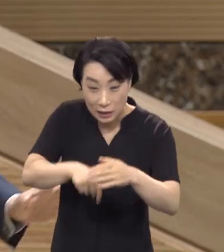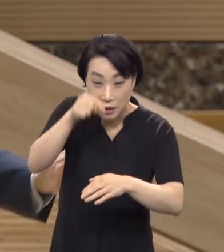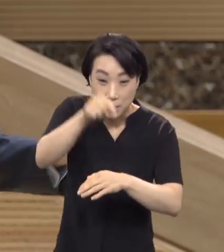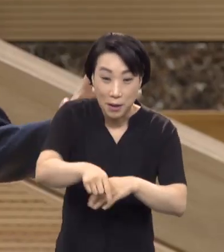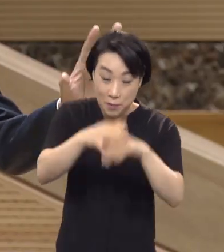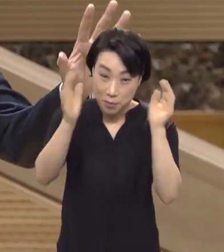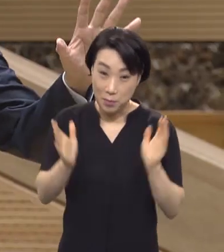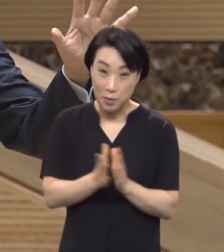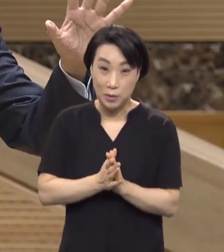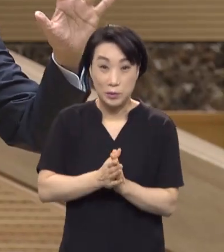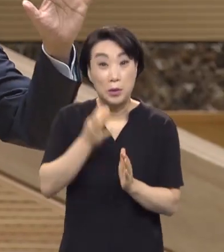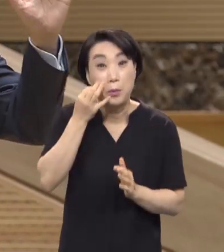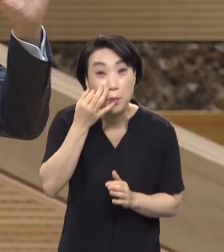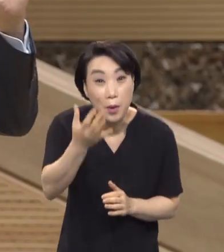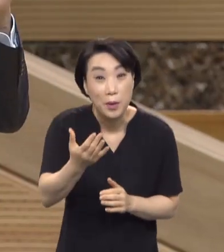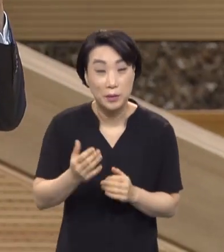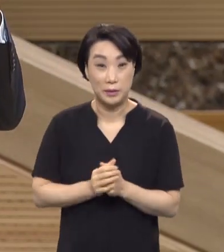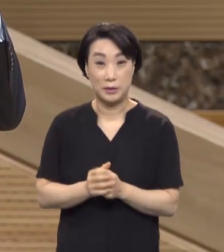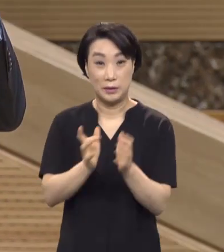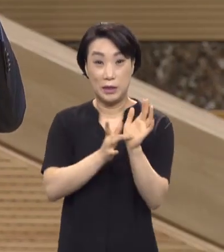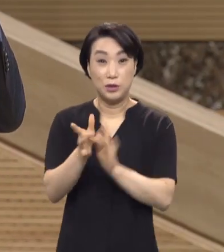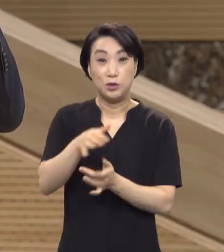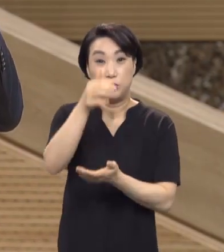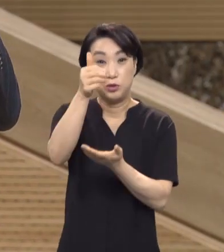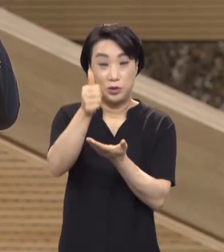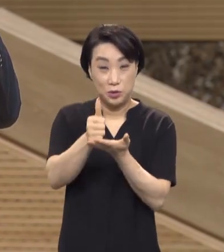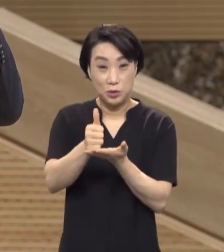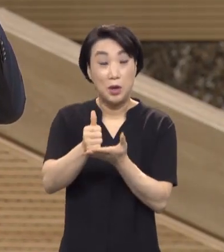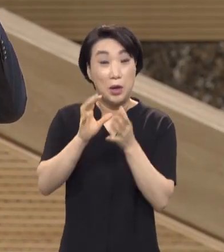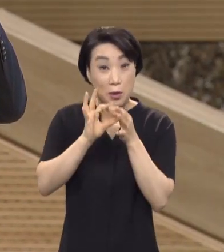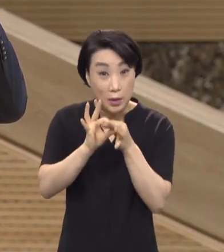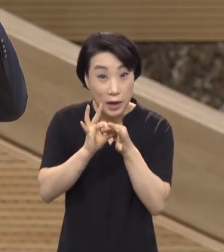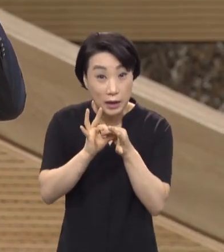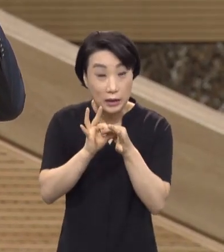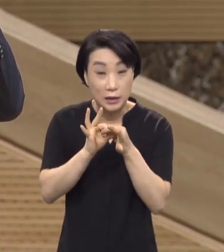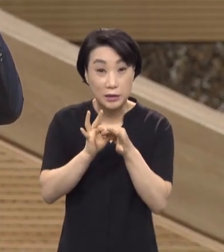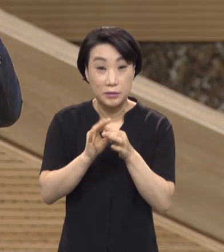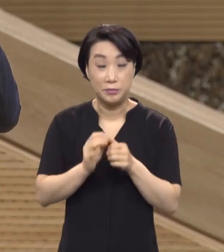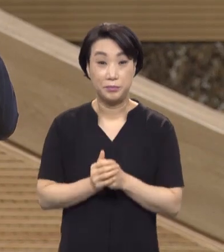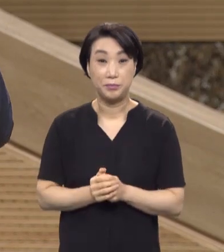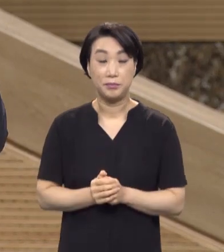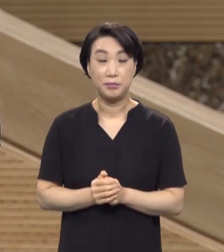다 예수 그리스도에 관해서